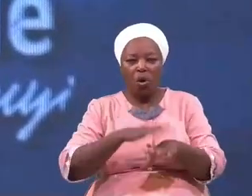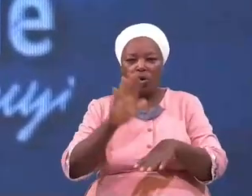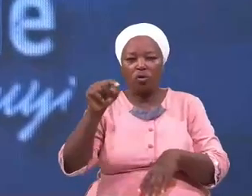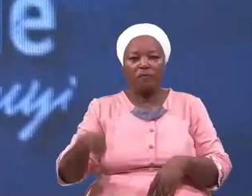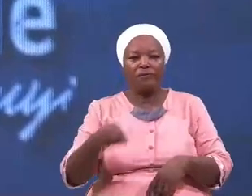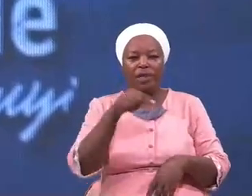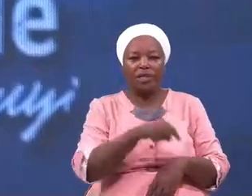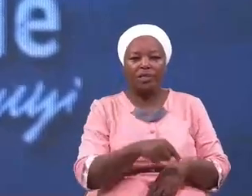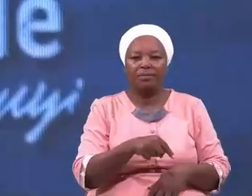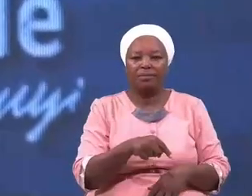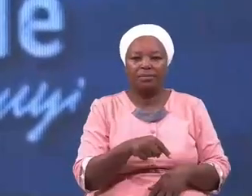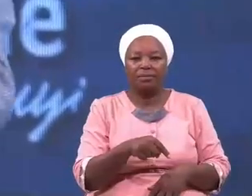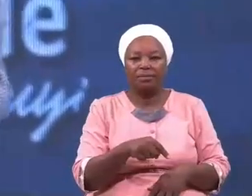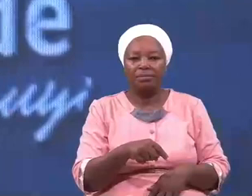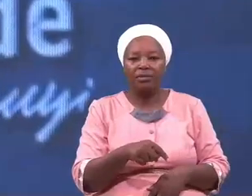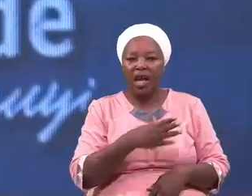vos souliers aux pieds